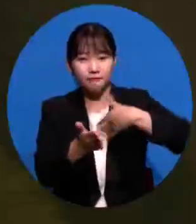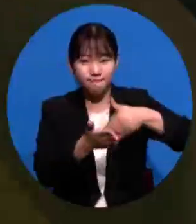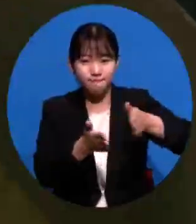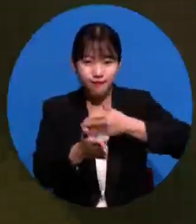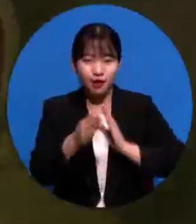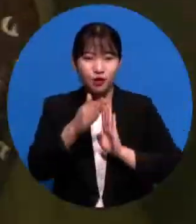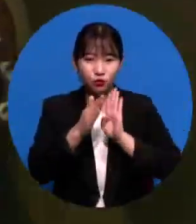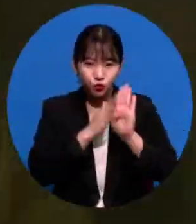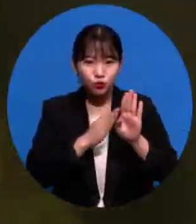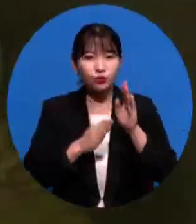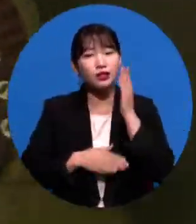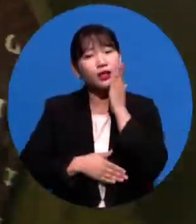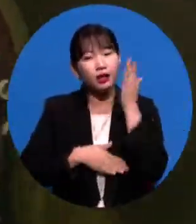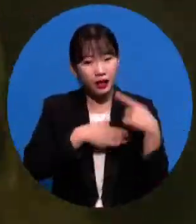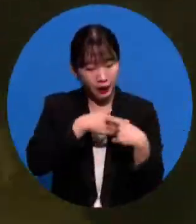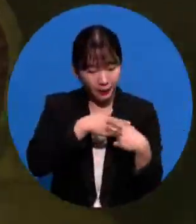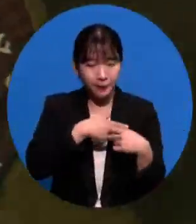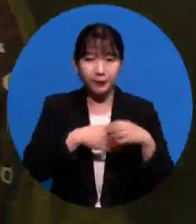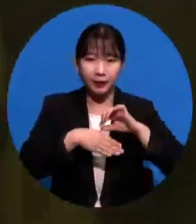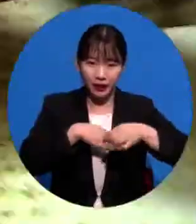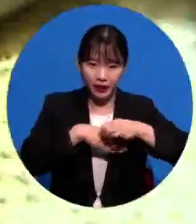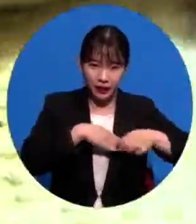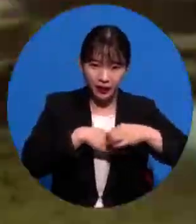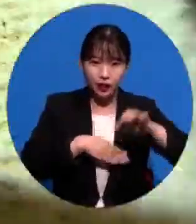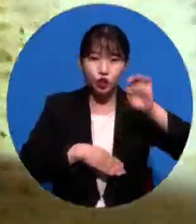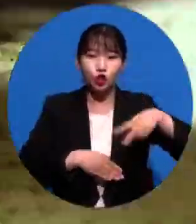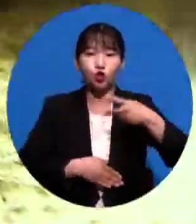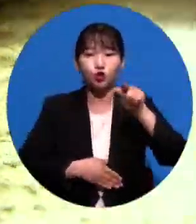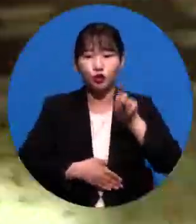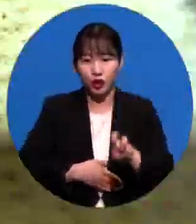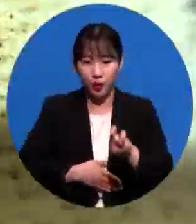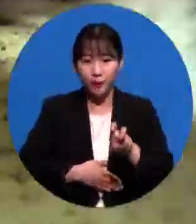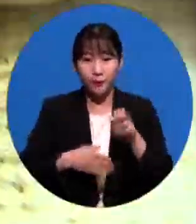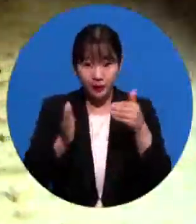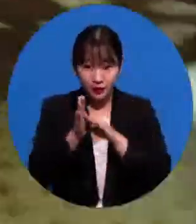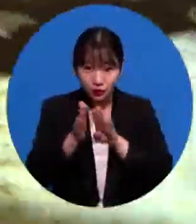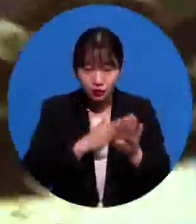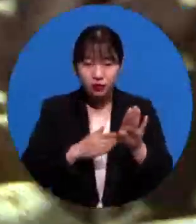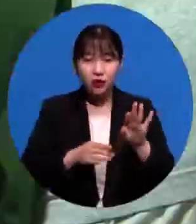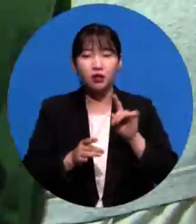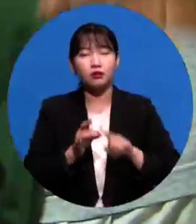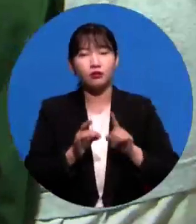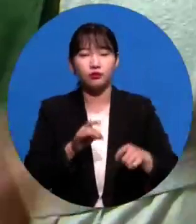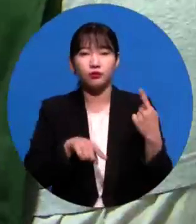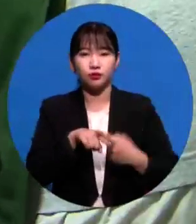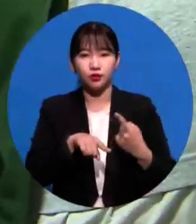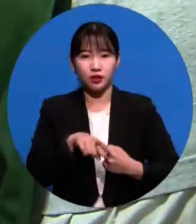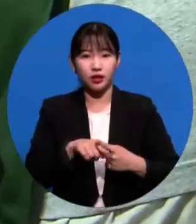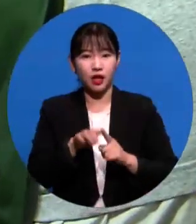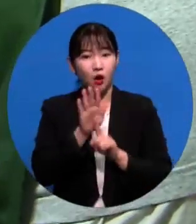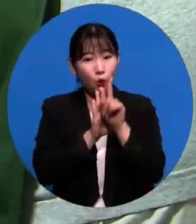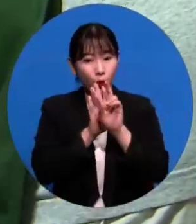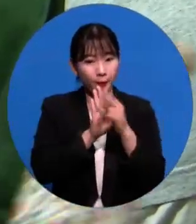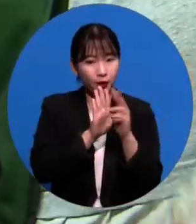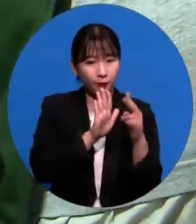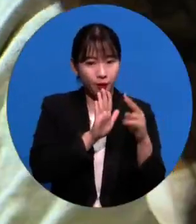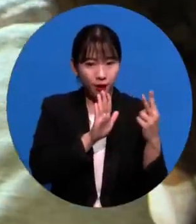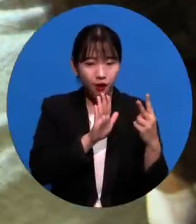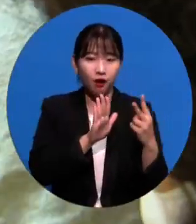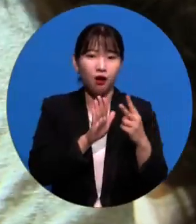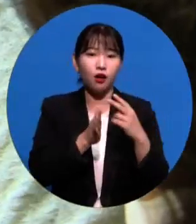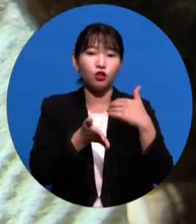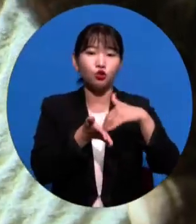찻잎의 껍질을 벗겨내는 유념을 거치는 과정은 마치 참선과도 같습니다. 온도를 달리해가며